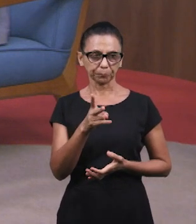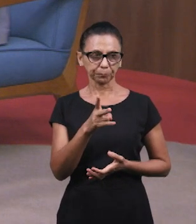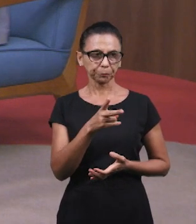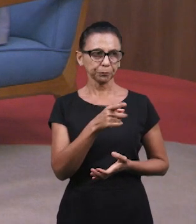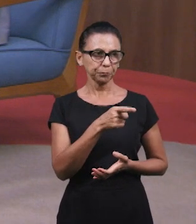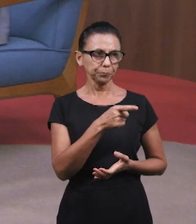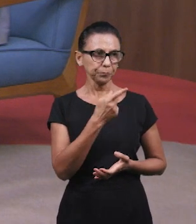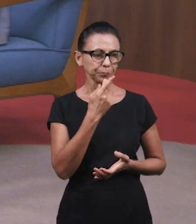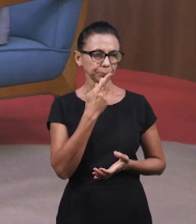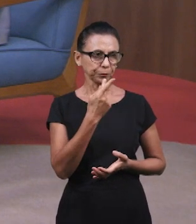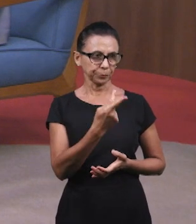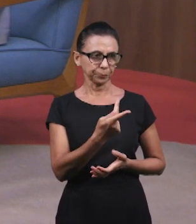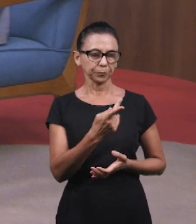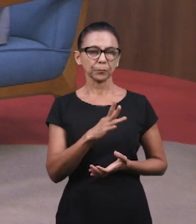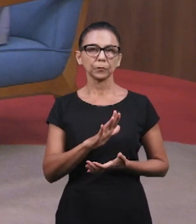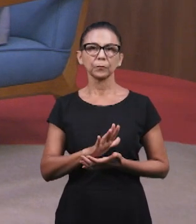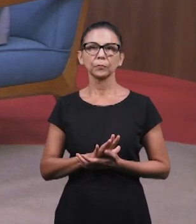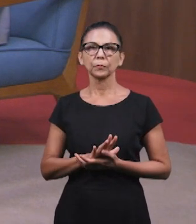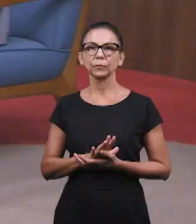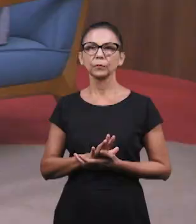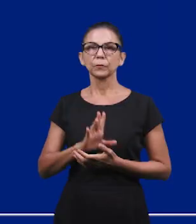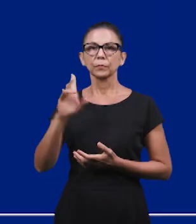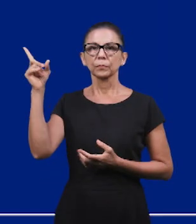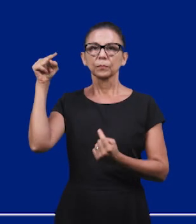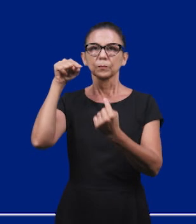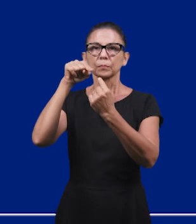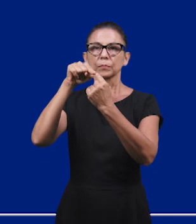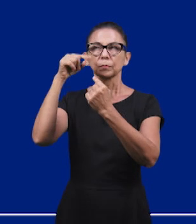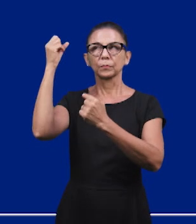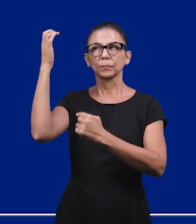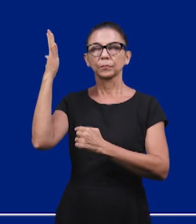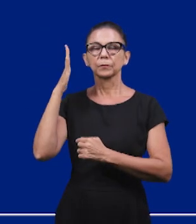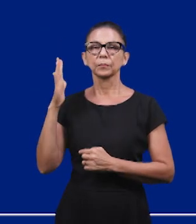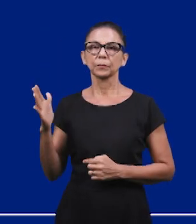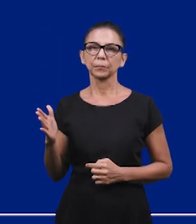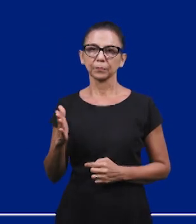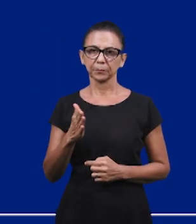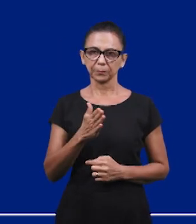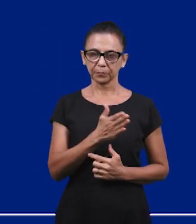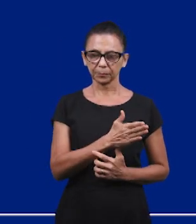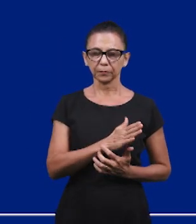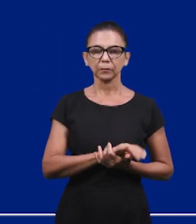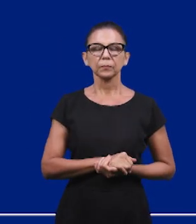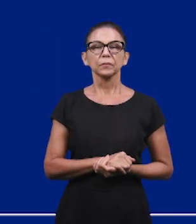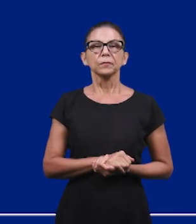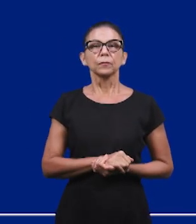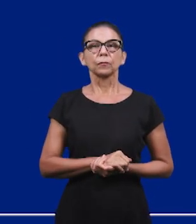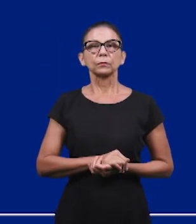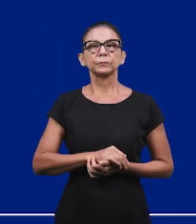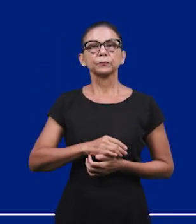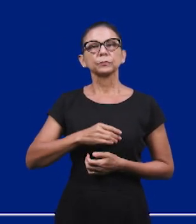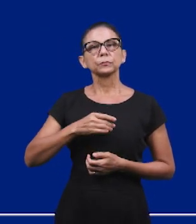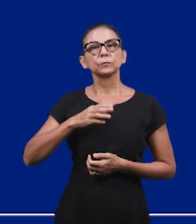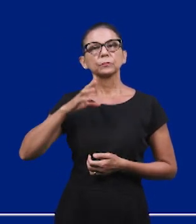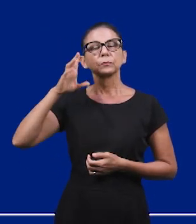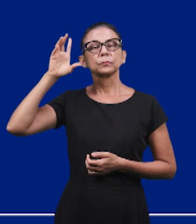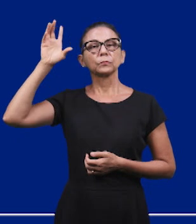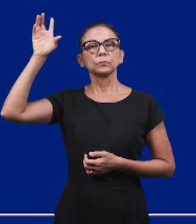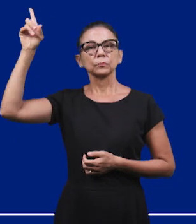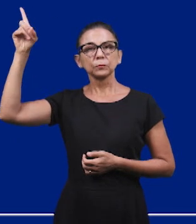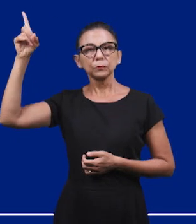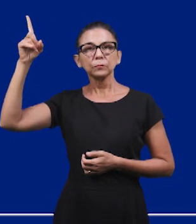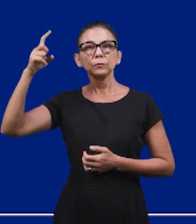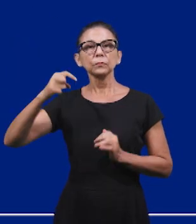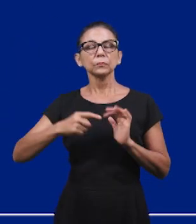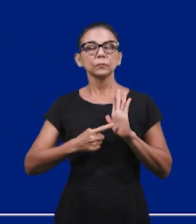séquence de ce que tu as dit, que c'est l'objectif de Dieu révélé auquel Dieu a voulu faire connaître quelles sont les richesses de